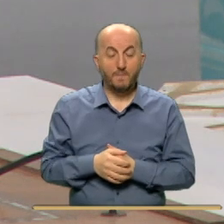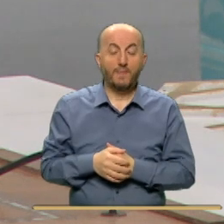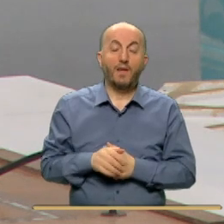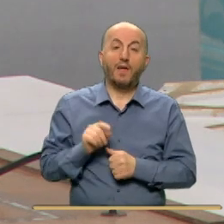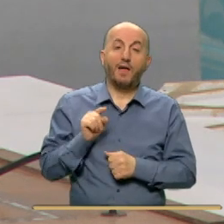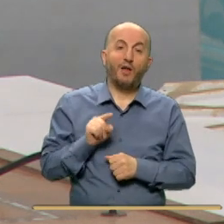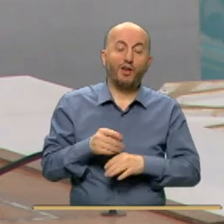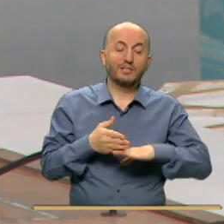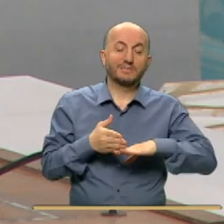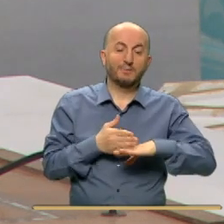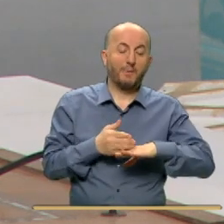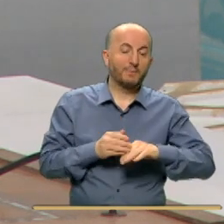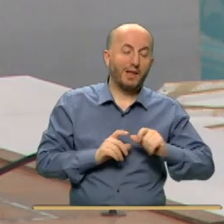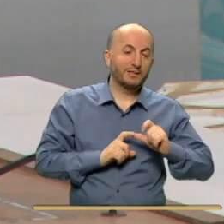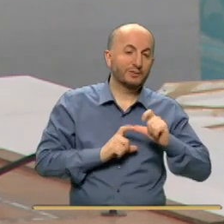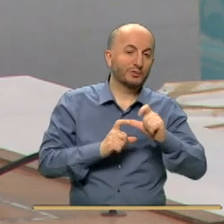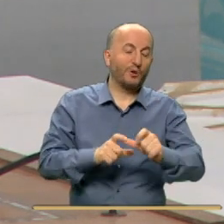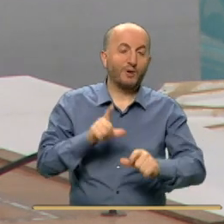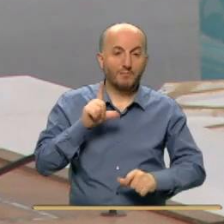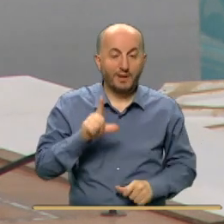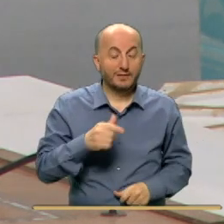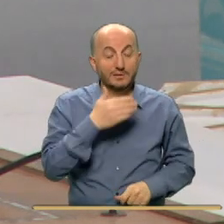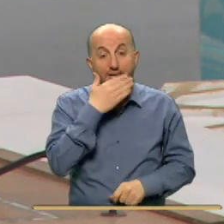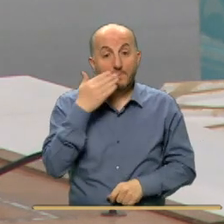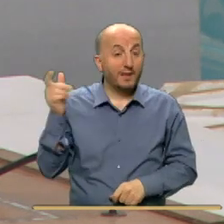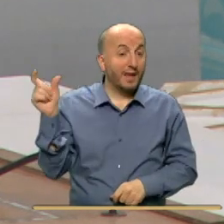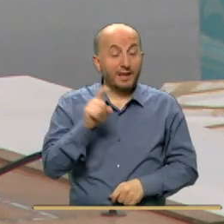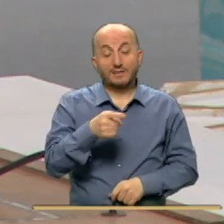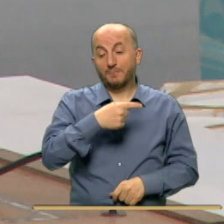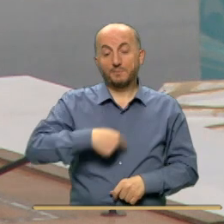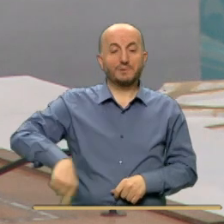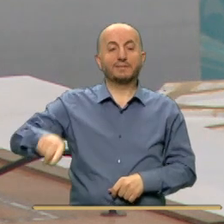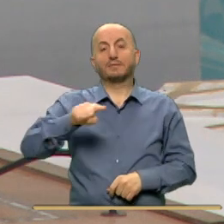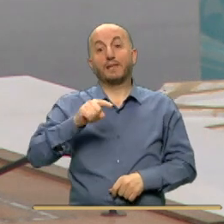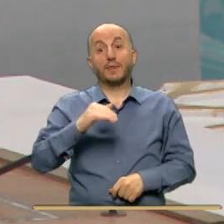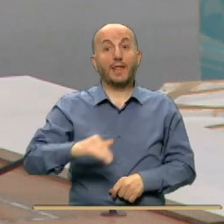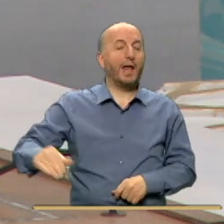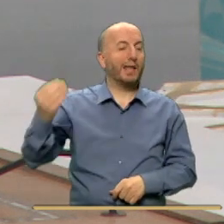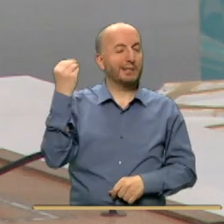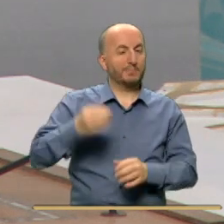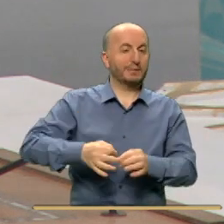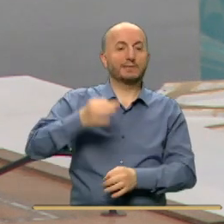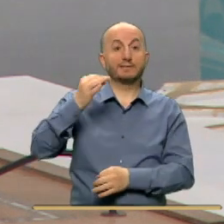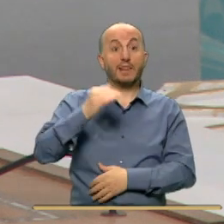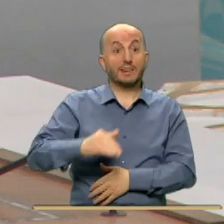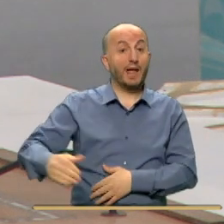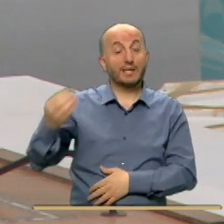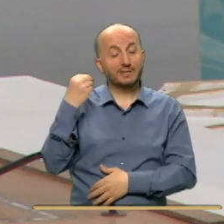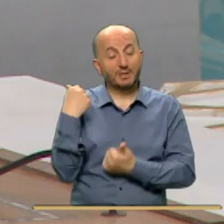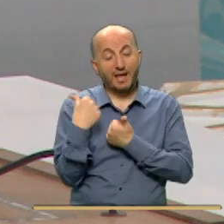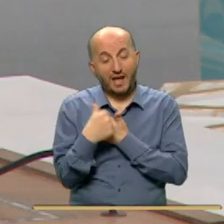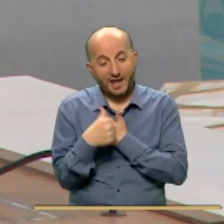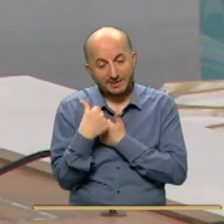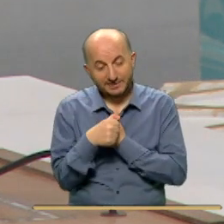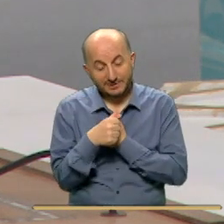Onun için biz şunu sormalıyız. Ramazan bizi daha iyi bir insan, daha iyi bir eş, daha